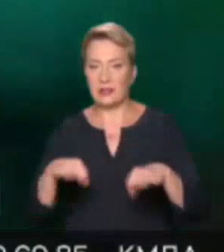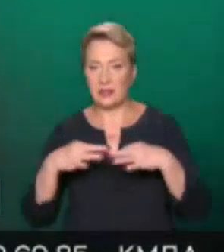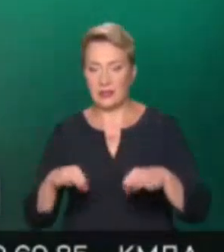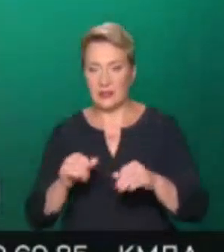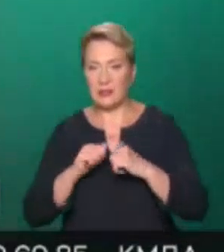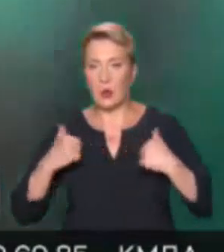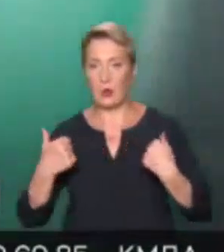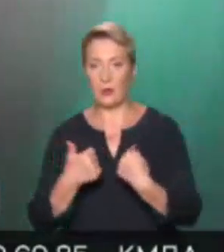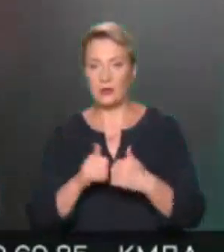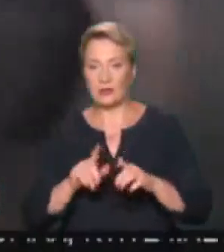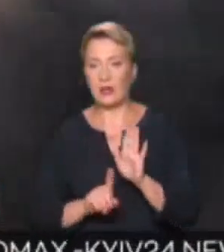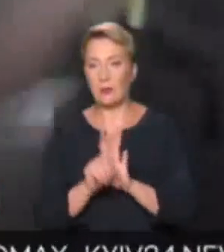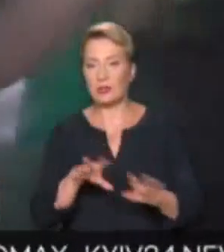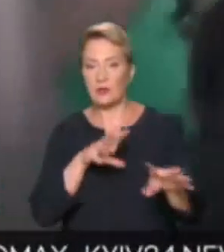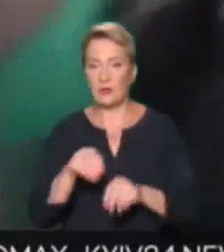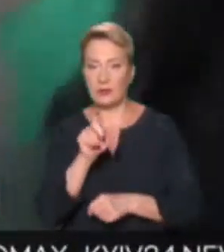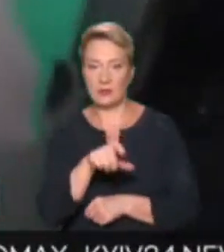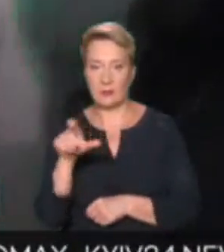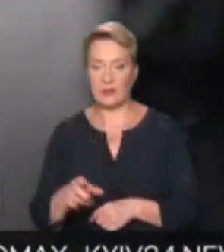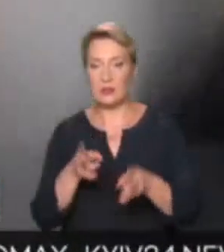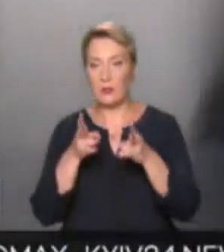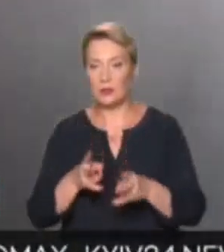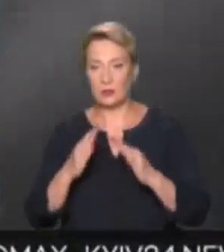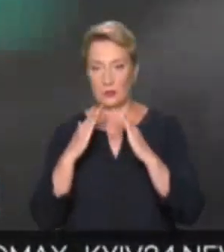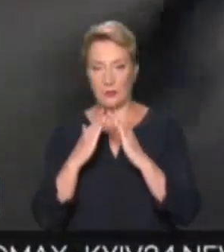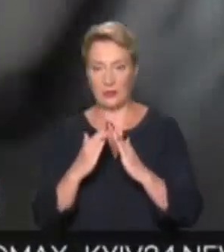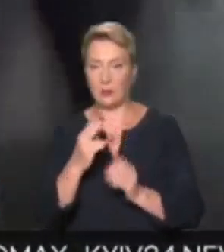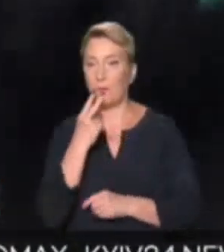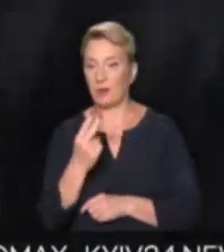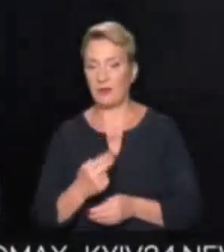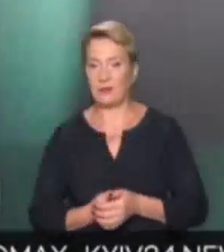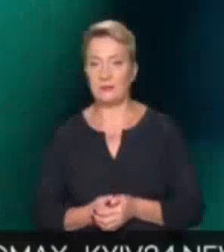почали евакуювати мешканців пошкодженого будинку. Подивимось.